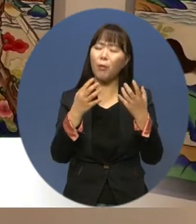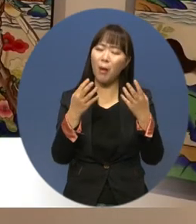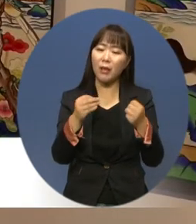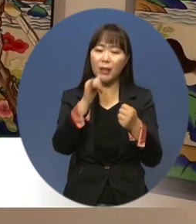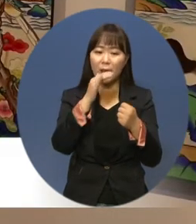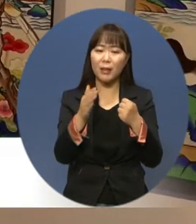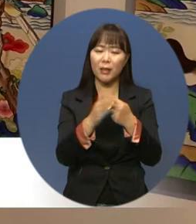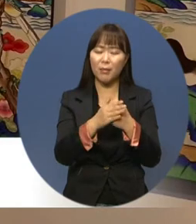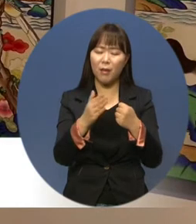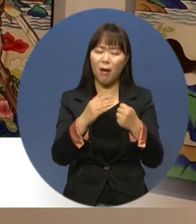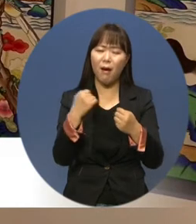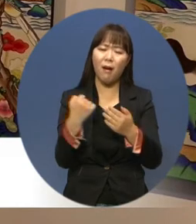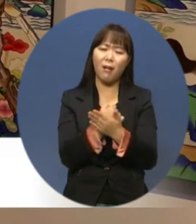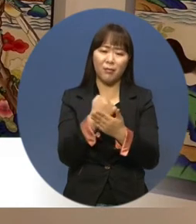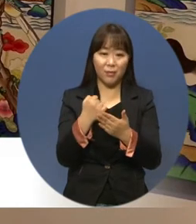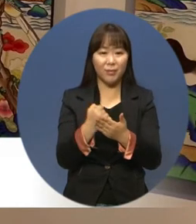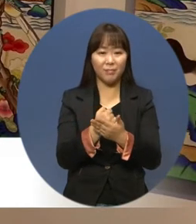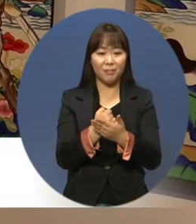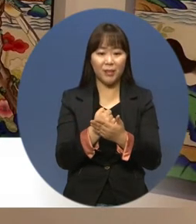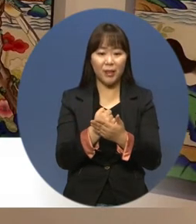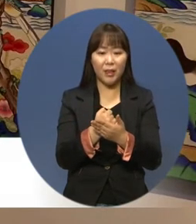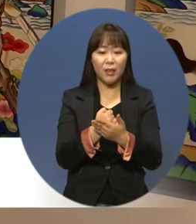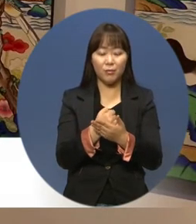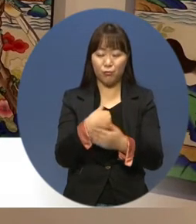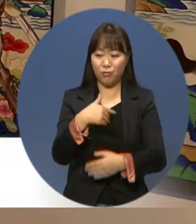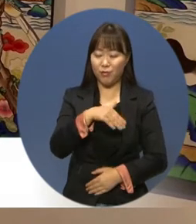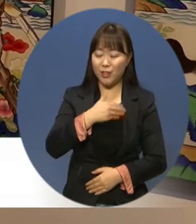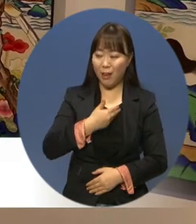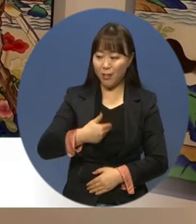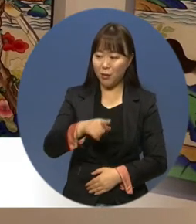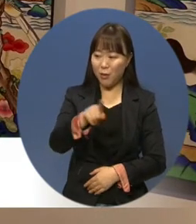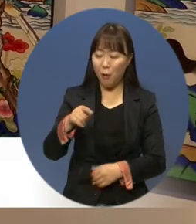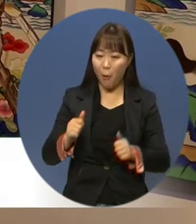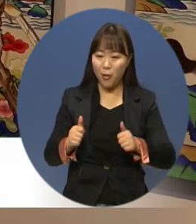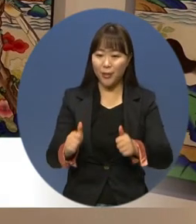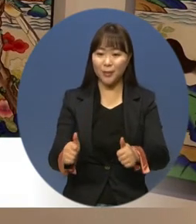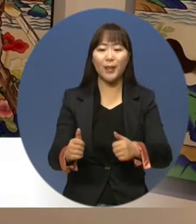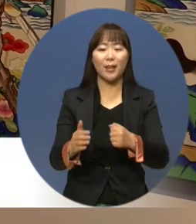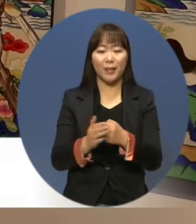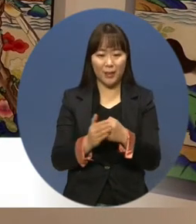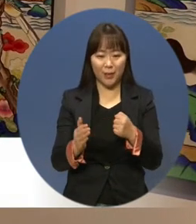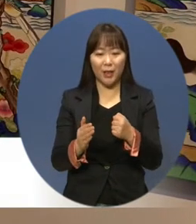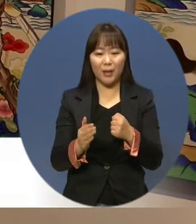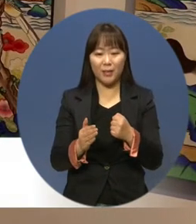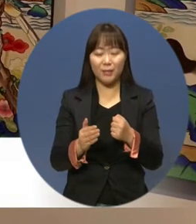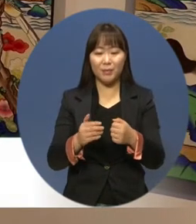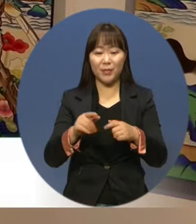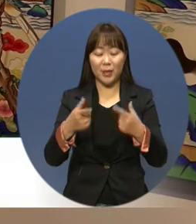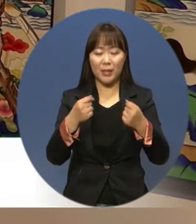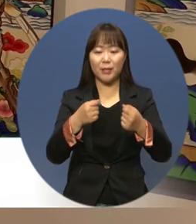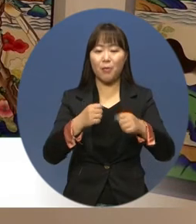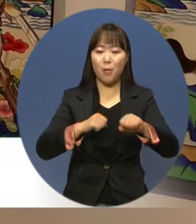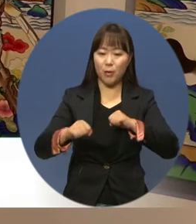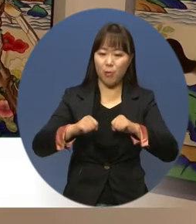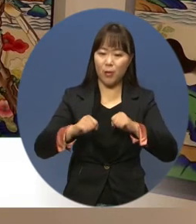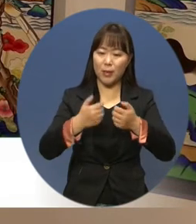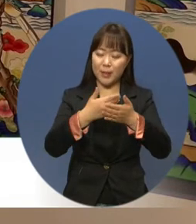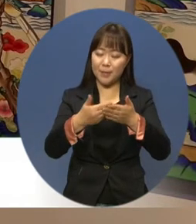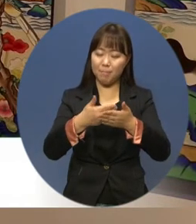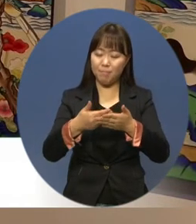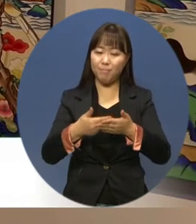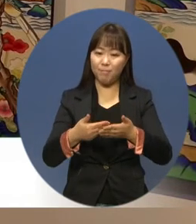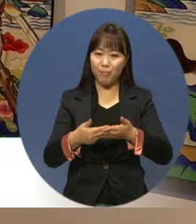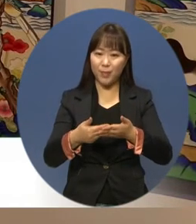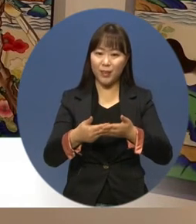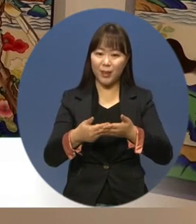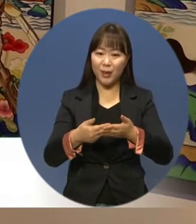많아서 안타까웠는데요. 우리 제자들이 너무 열심히 해오시니까 이거를 계속 그림